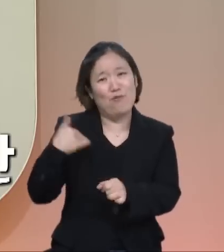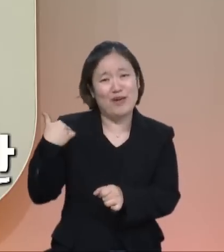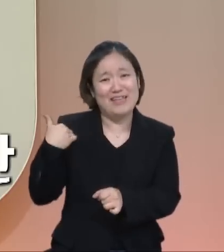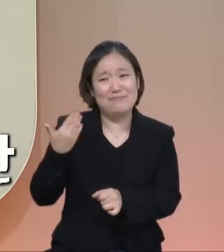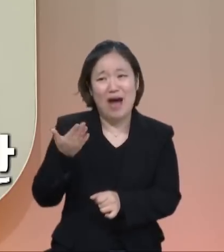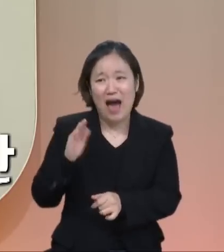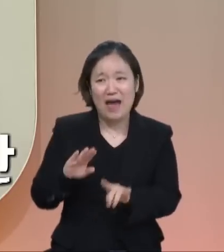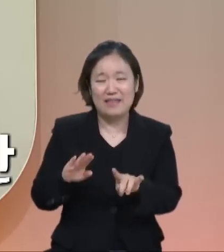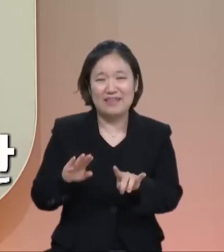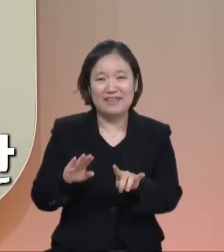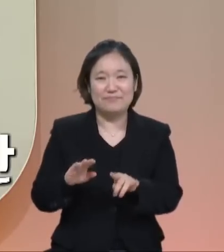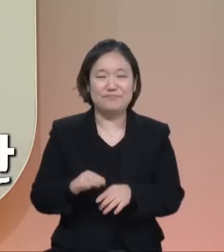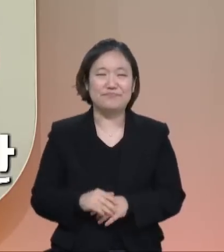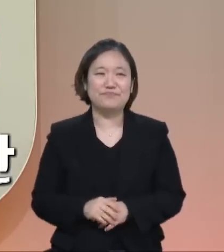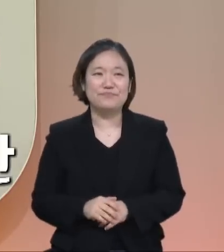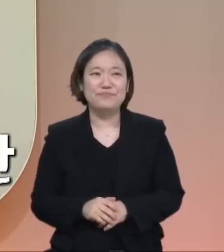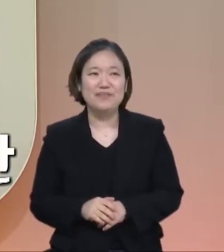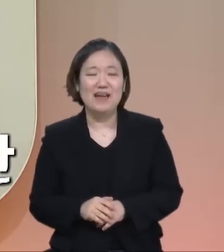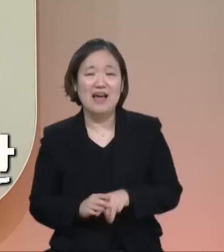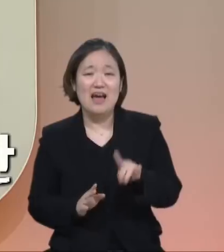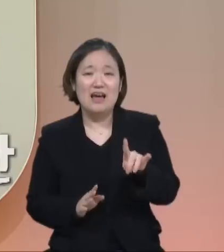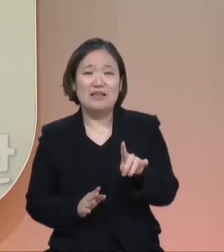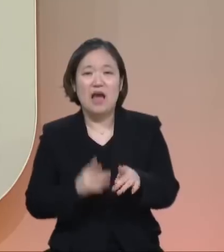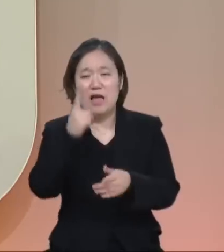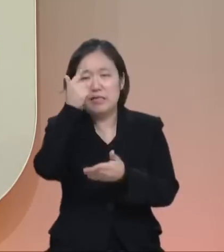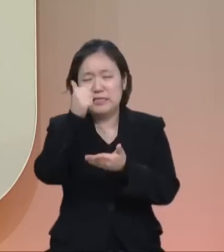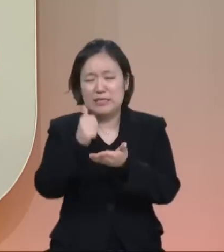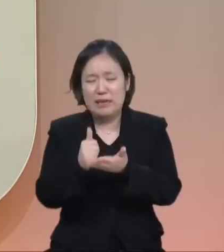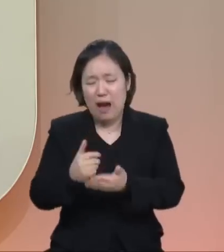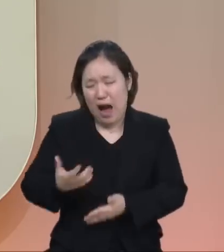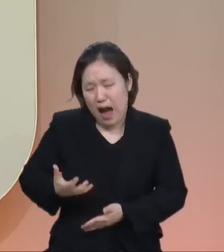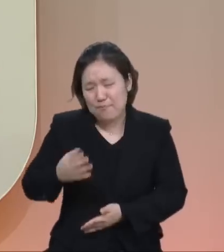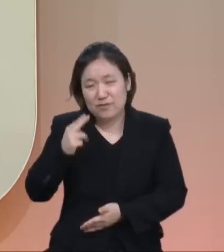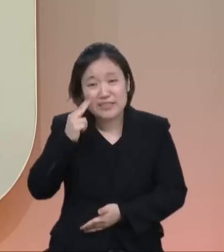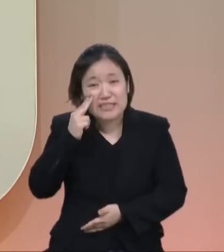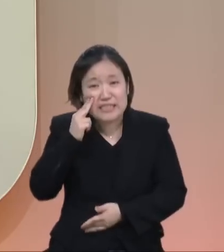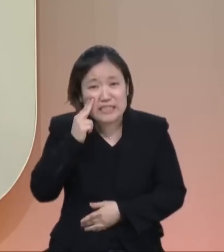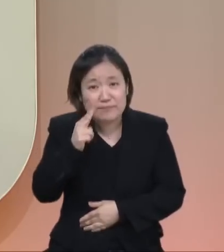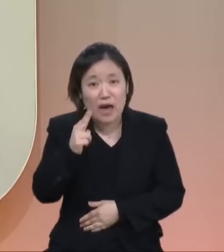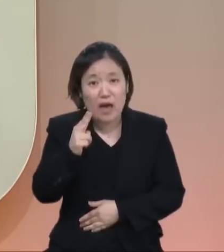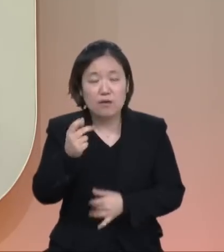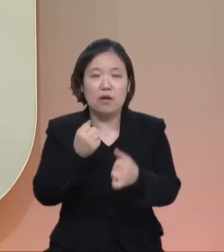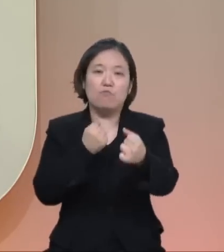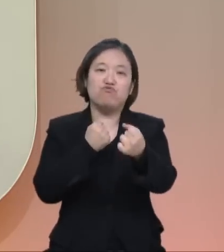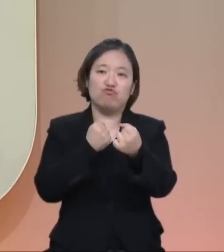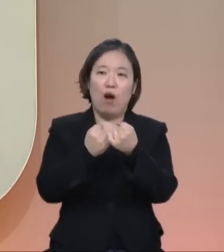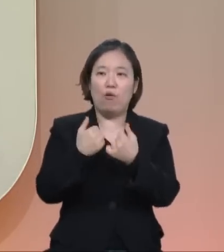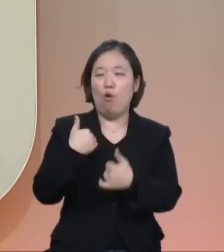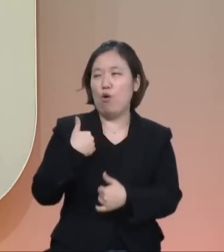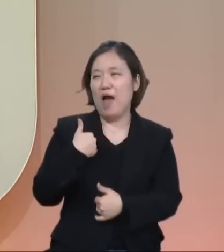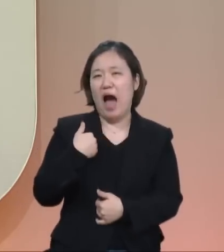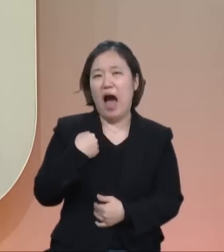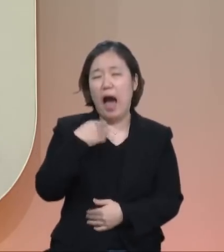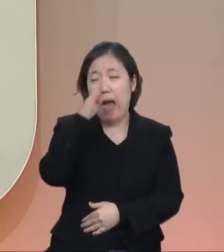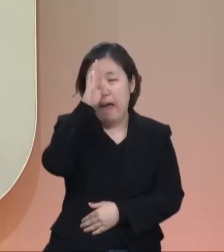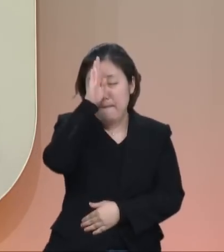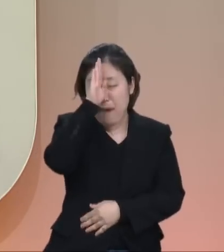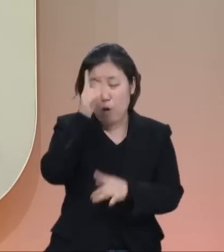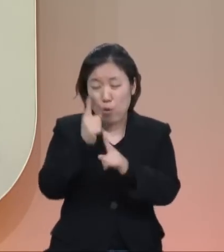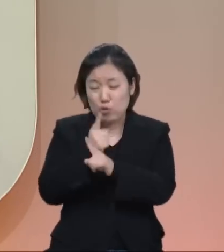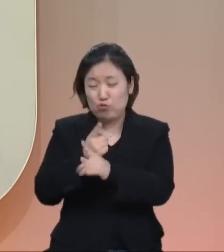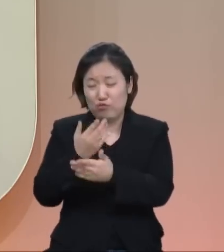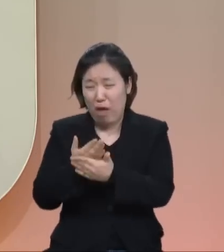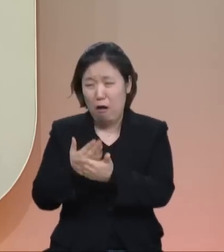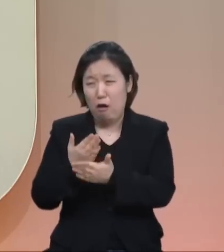근데 뭐 병원에선 진통제 지어 주지 않습니까 극심한 고통에서도 제가 병이 낮게 해주세요라고